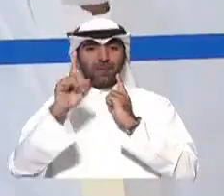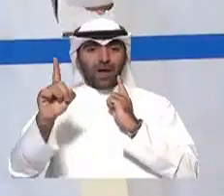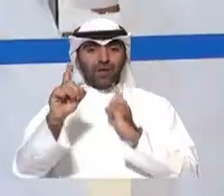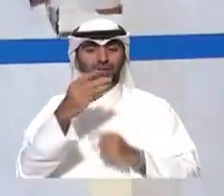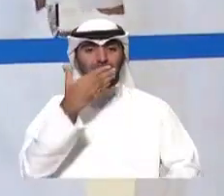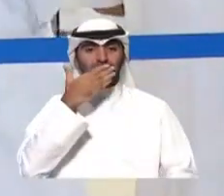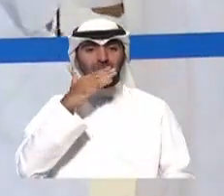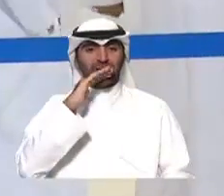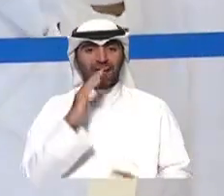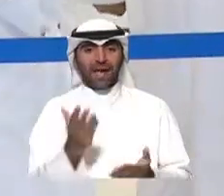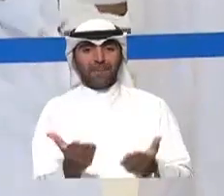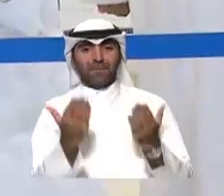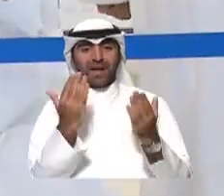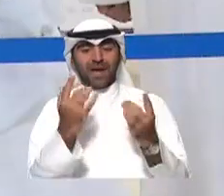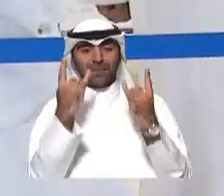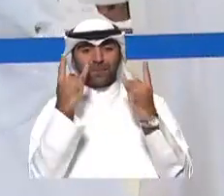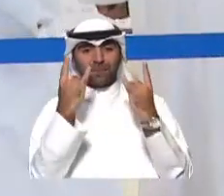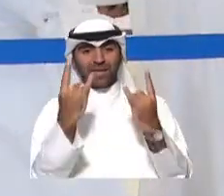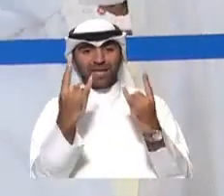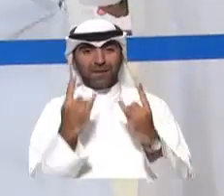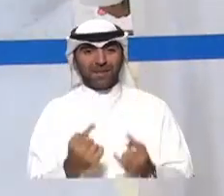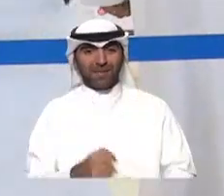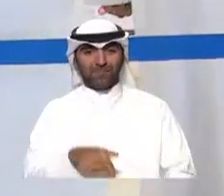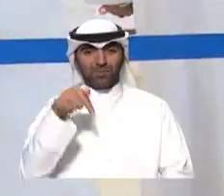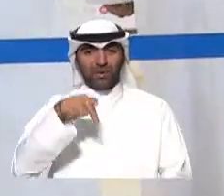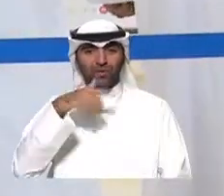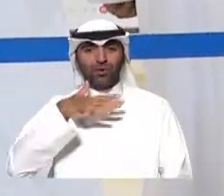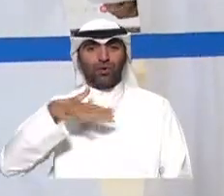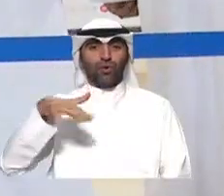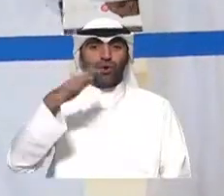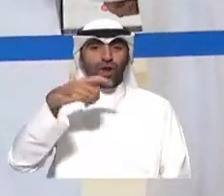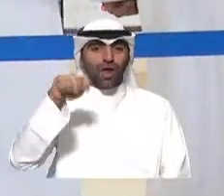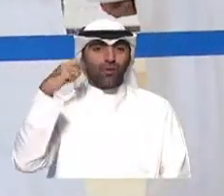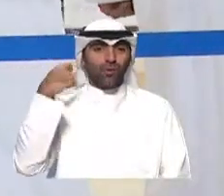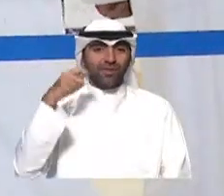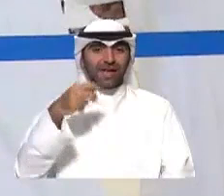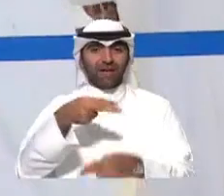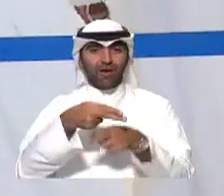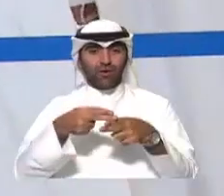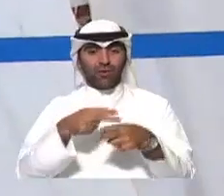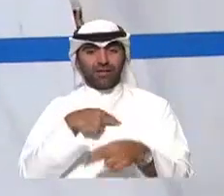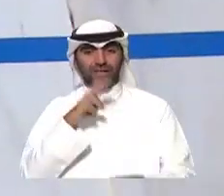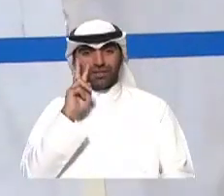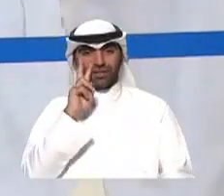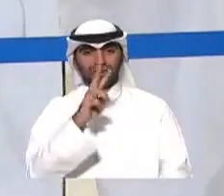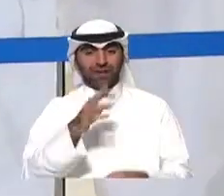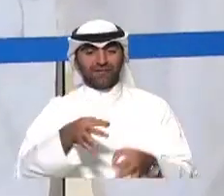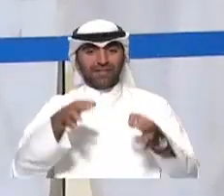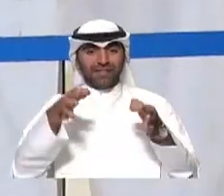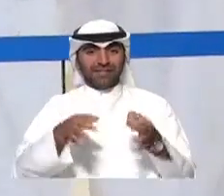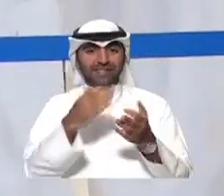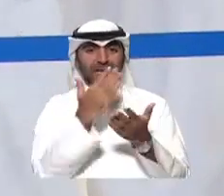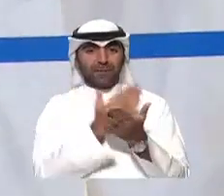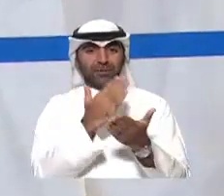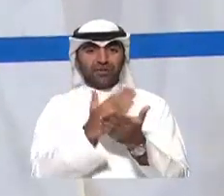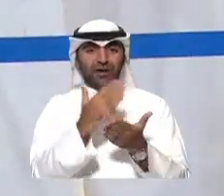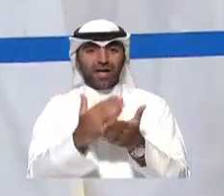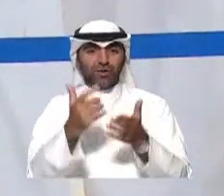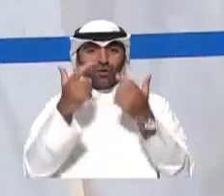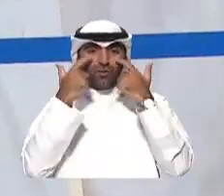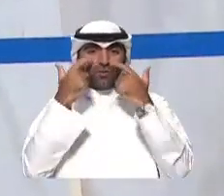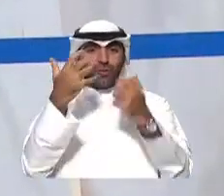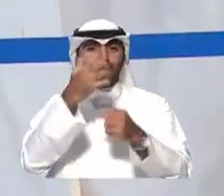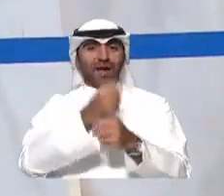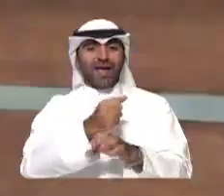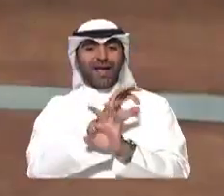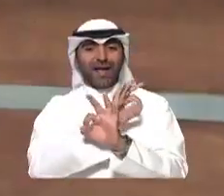كان طيب، والبصمة هم ممتازة، الموظفين ملتزمين بالإجراءات الصحية والحضور والانصراف،